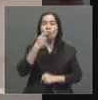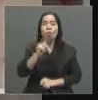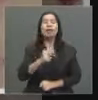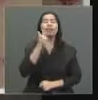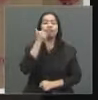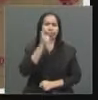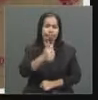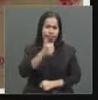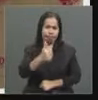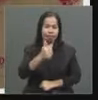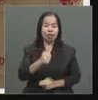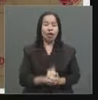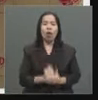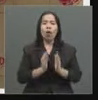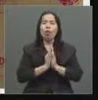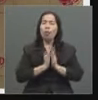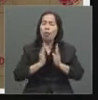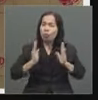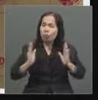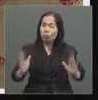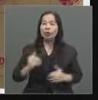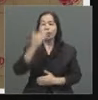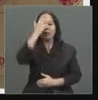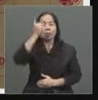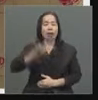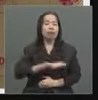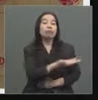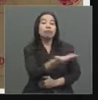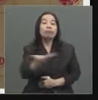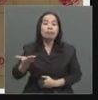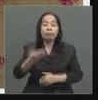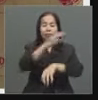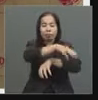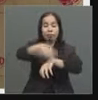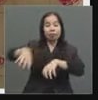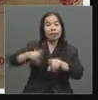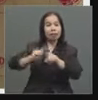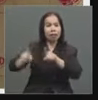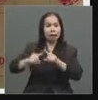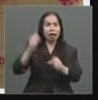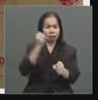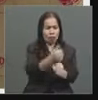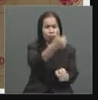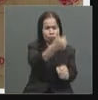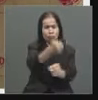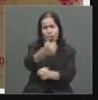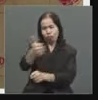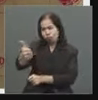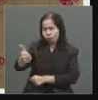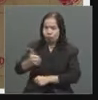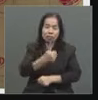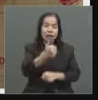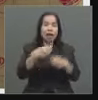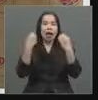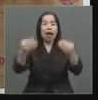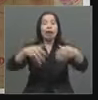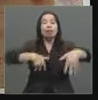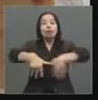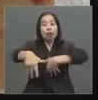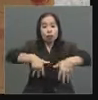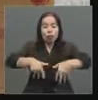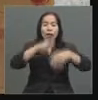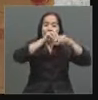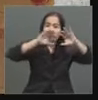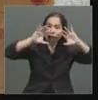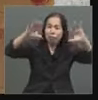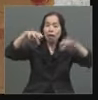ากนะครับขอบคุณแทนนายกด้วยที่ทุกภาคส่วนที่ทำดีกันนะครับถึงประชาชนทั้งภาครัฐ